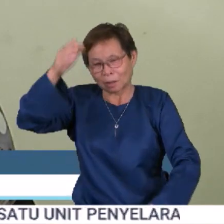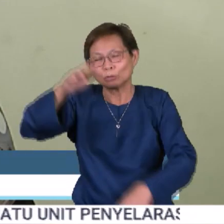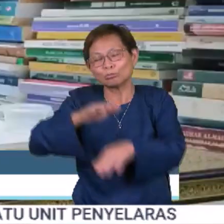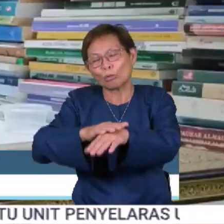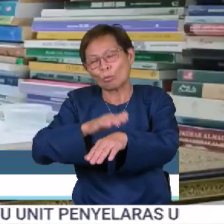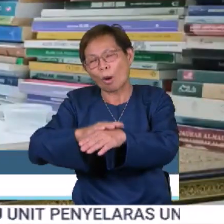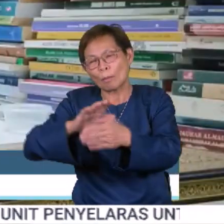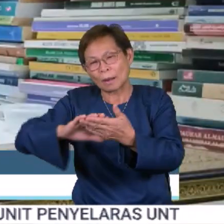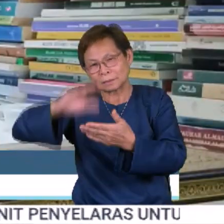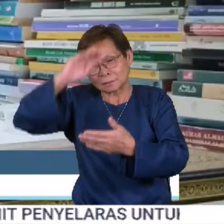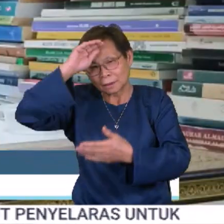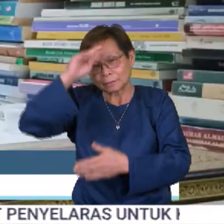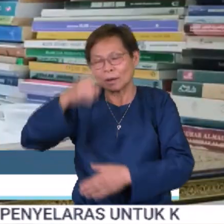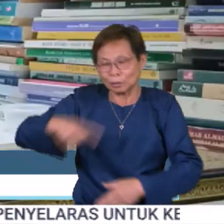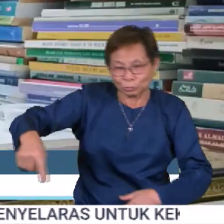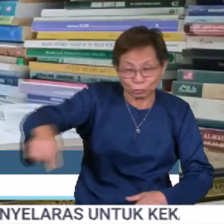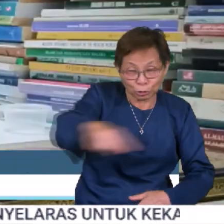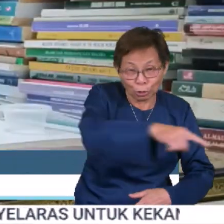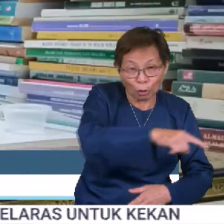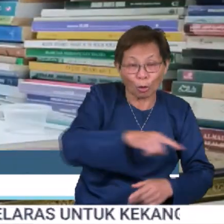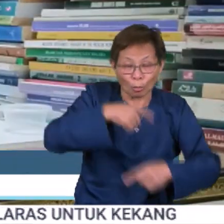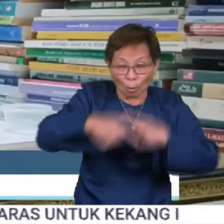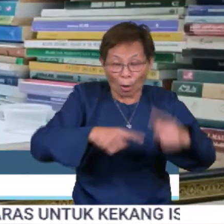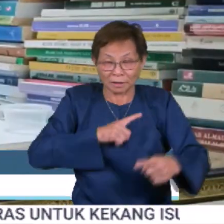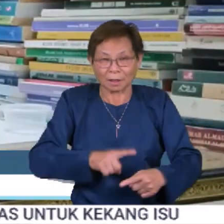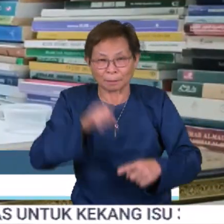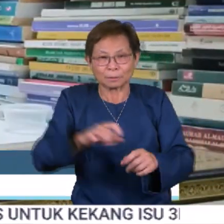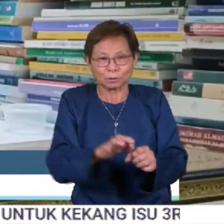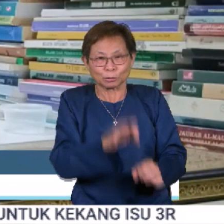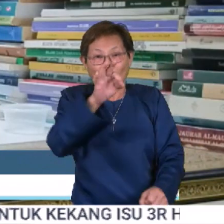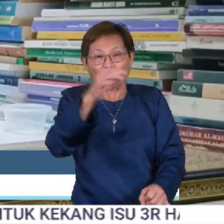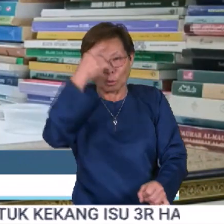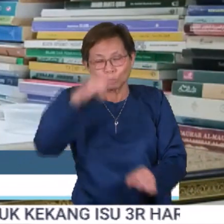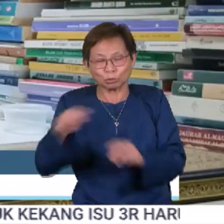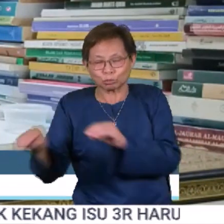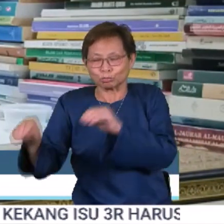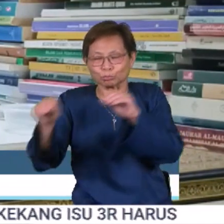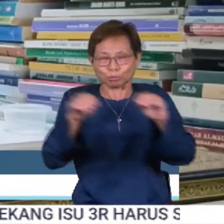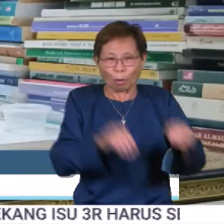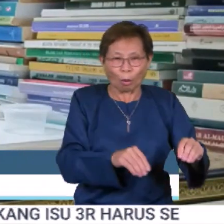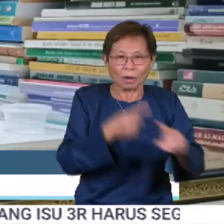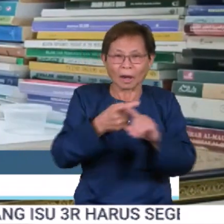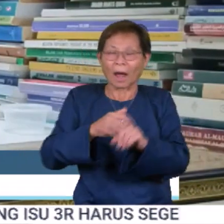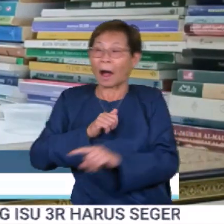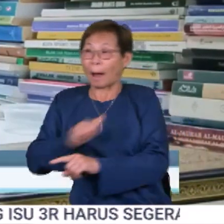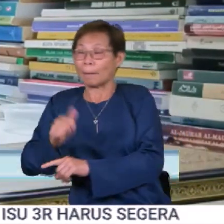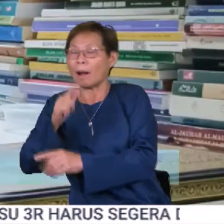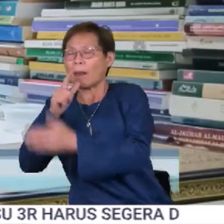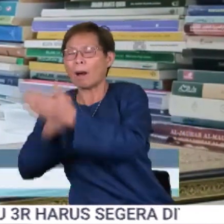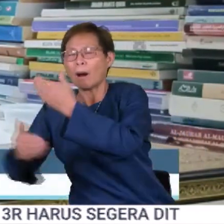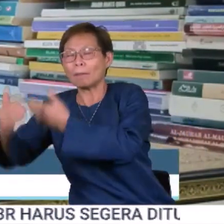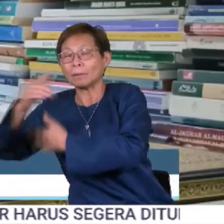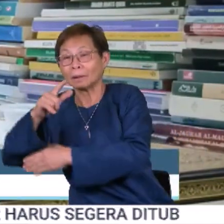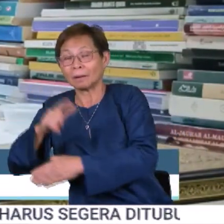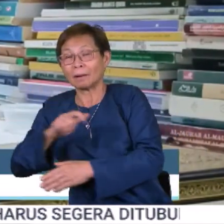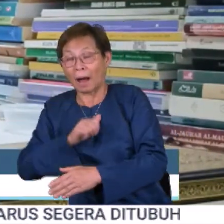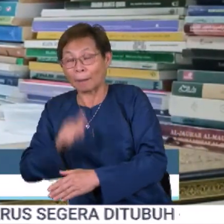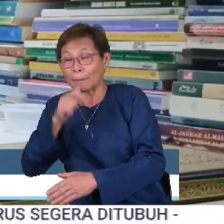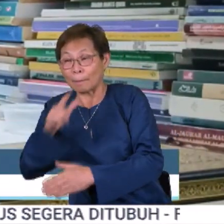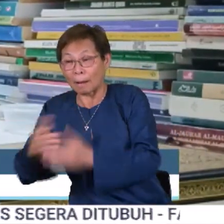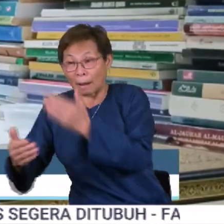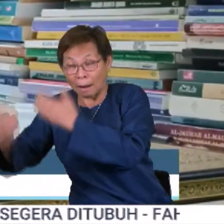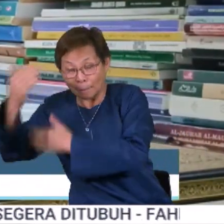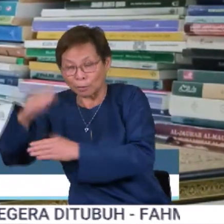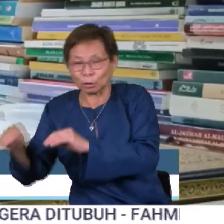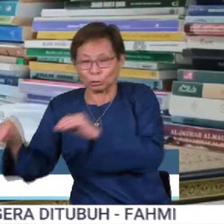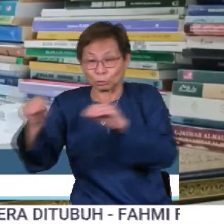pelan-pelan. Mereka hendaklah mengambil semangat hijrah itu untuk berhijrah daripada agama yang lama kepada agama yang